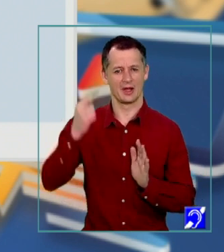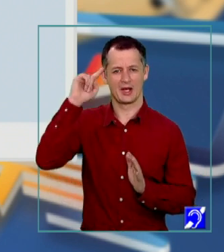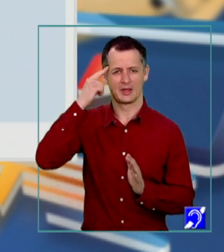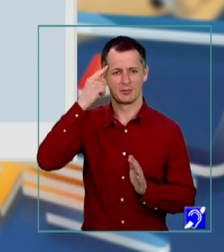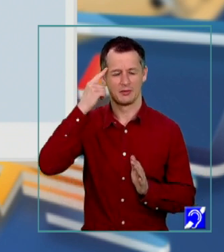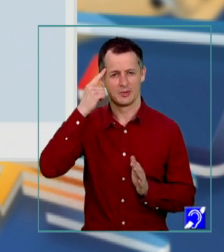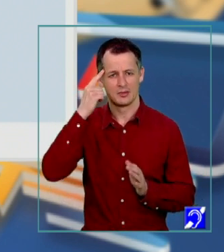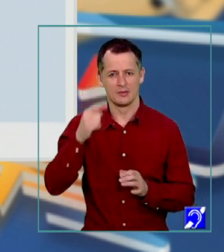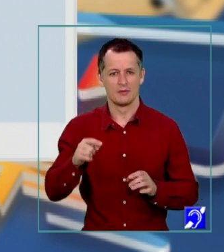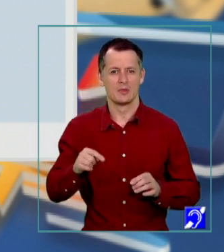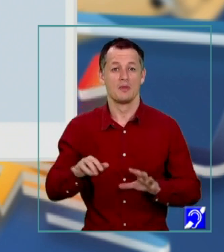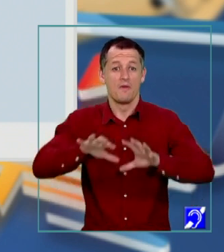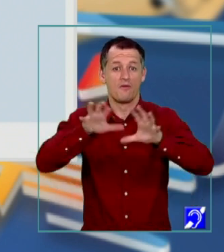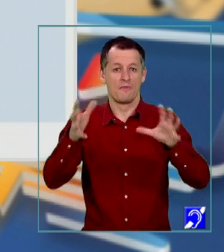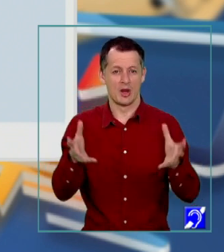vasul